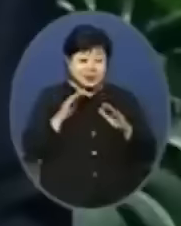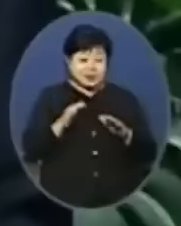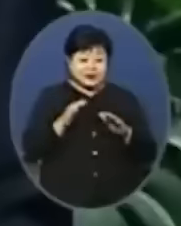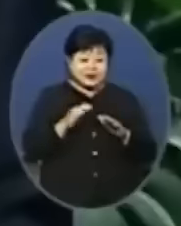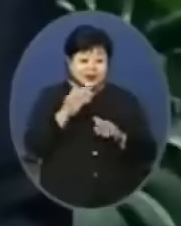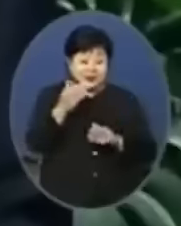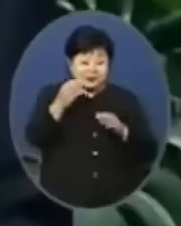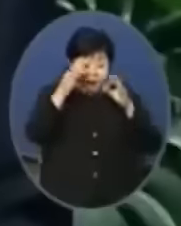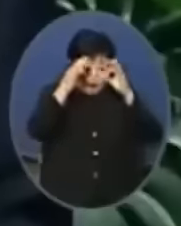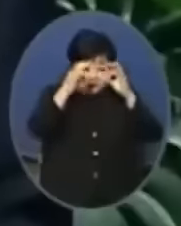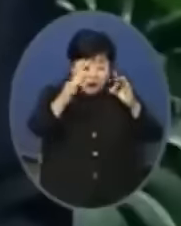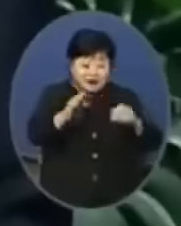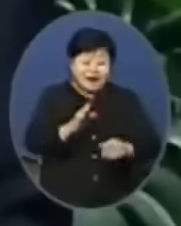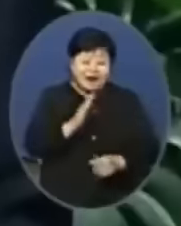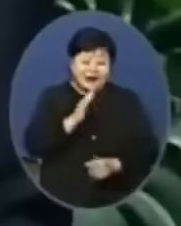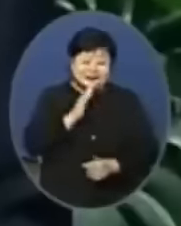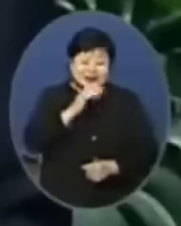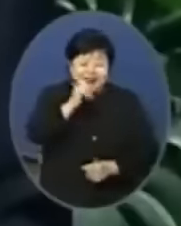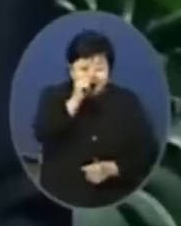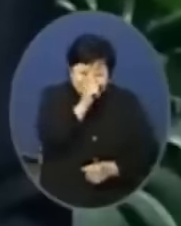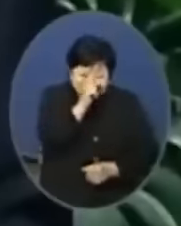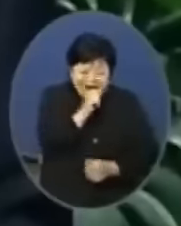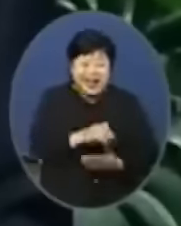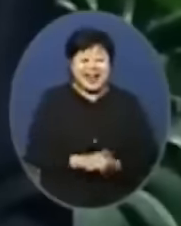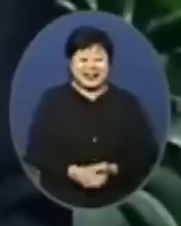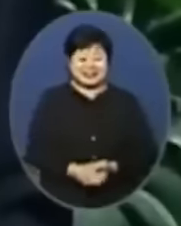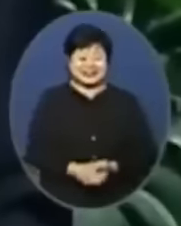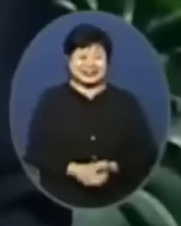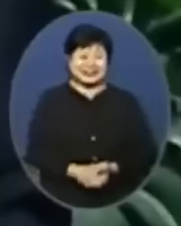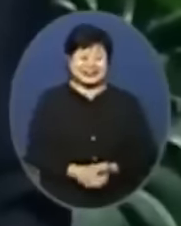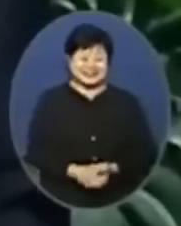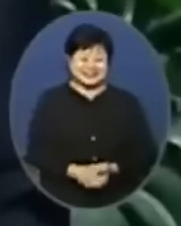여기서 여러분을 보니 참 좋습니다.